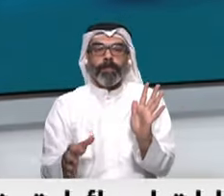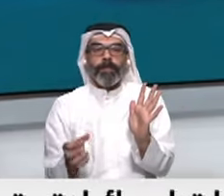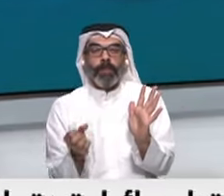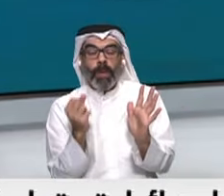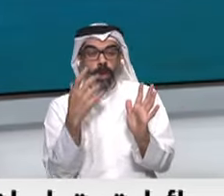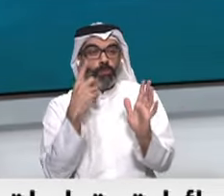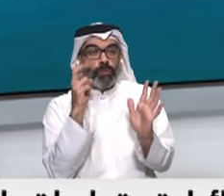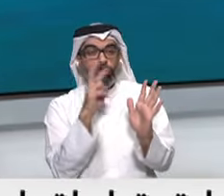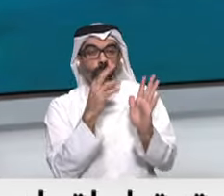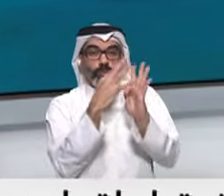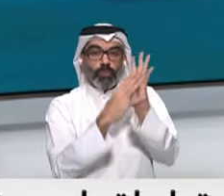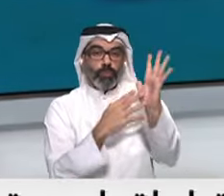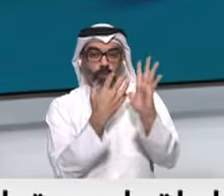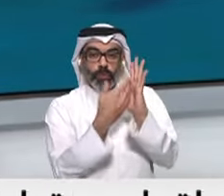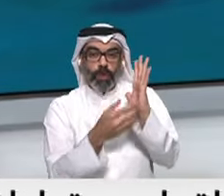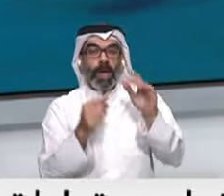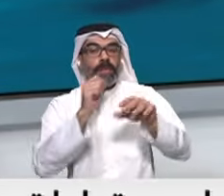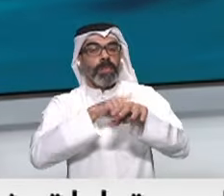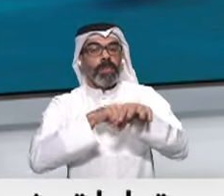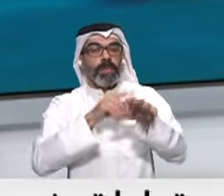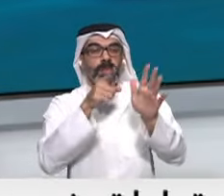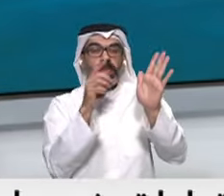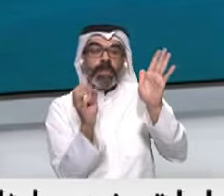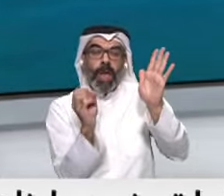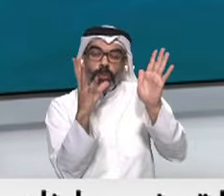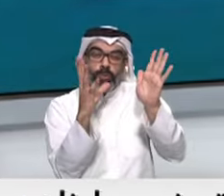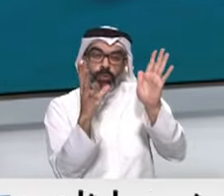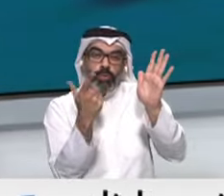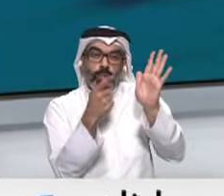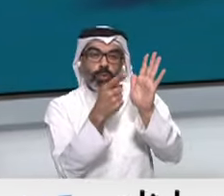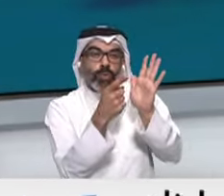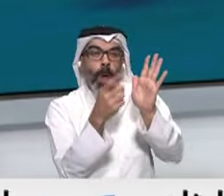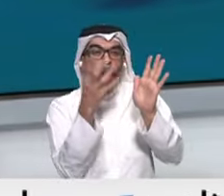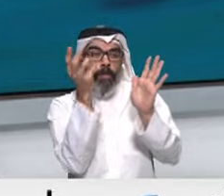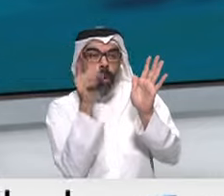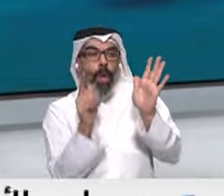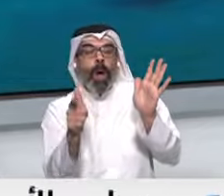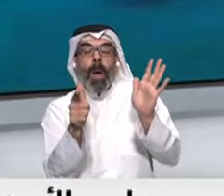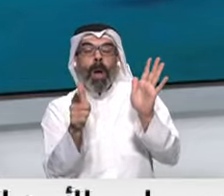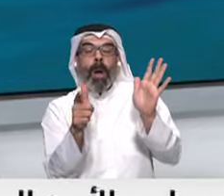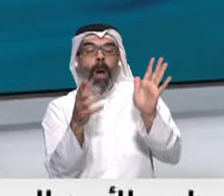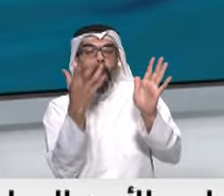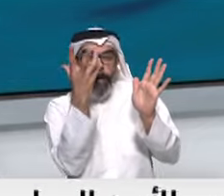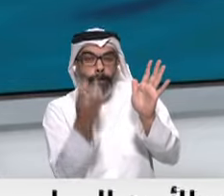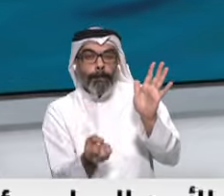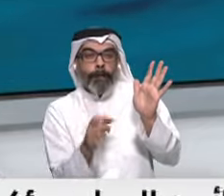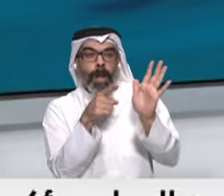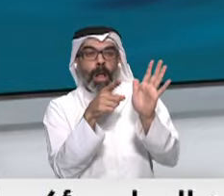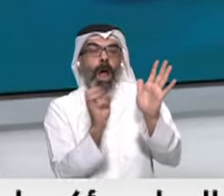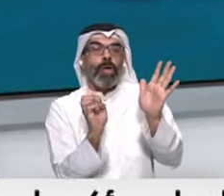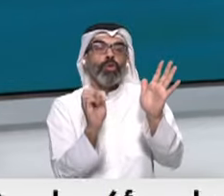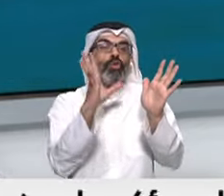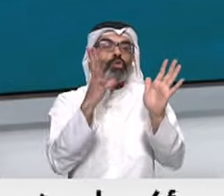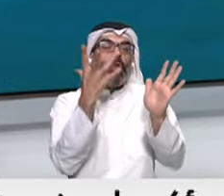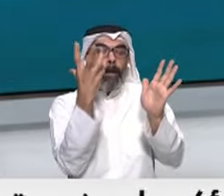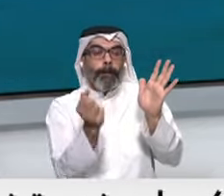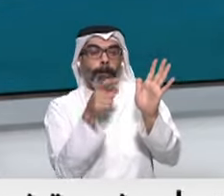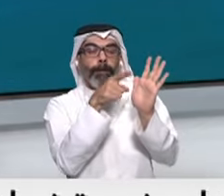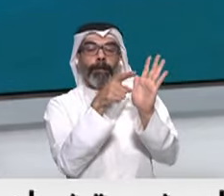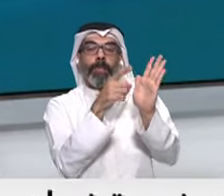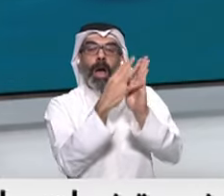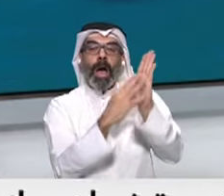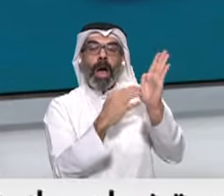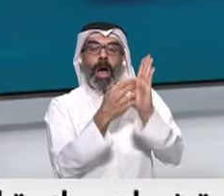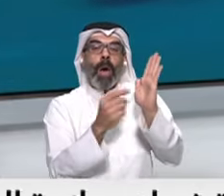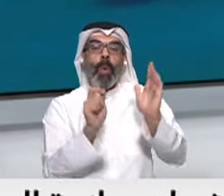المد الاول الساعه 1047 دقيقه صباحا والمد الثاني الساعه 10 و42 دقيقه مساء والجزر الاول الساعه 444 دقيقه